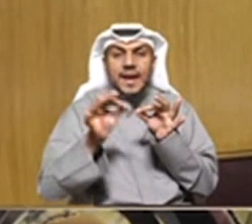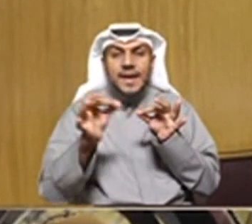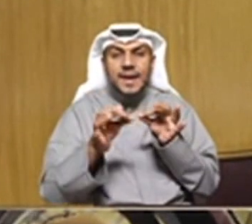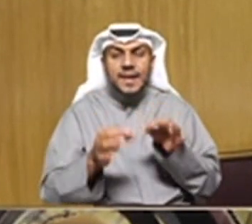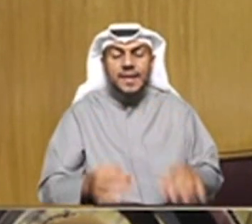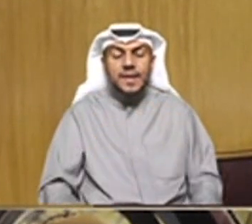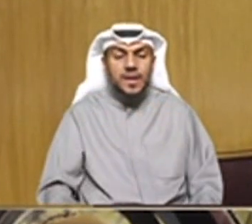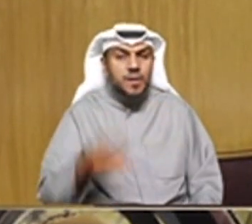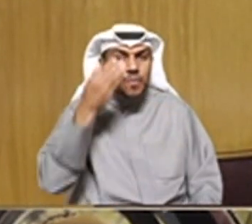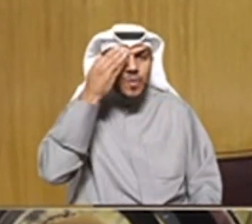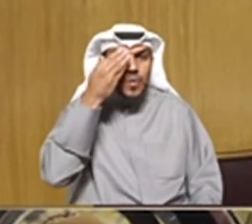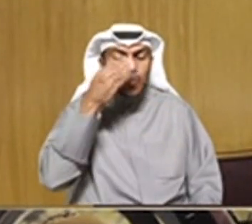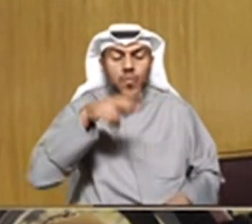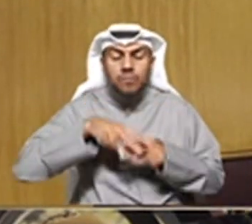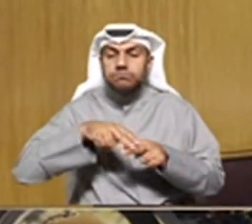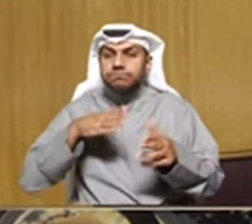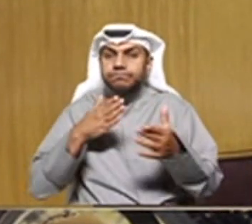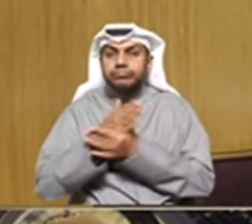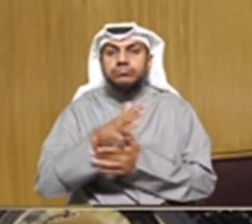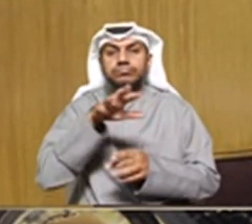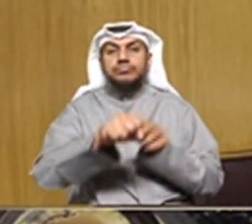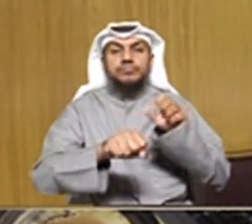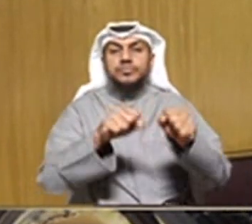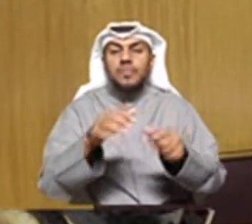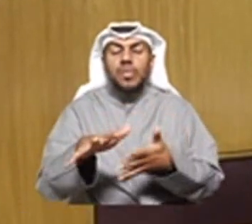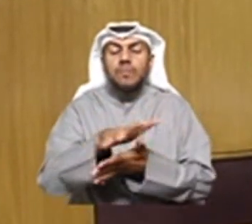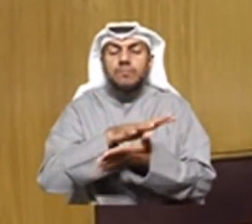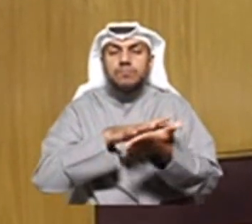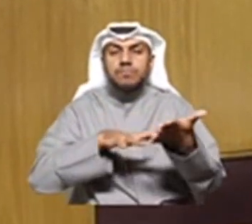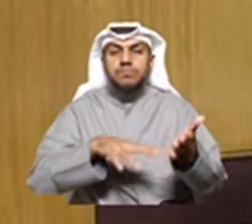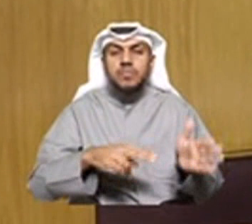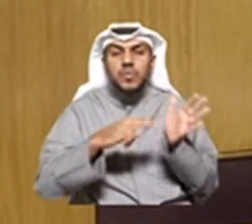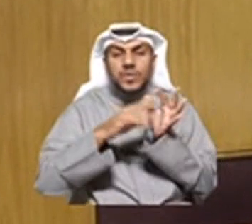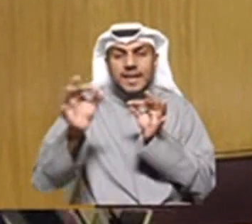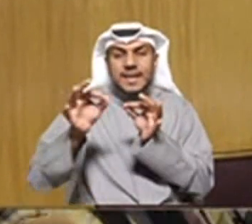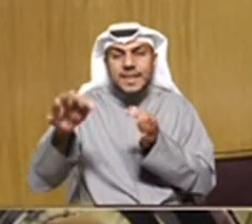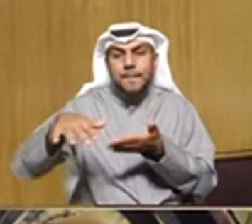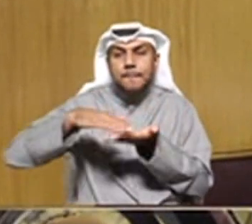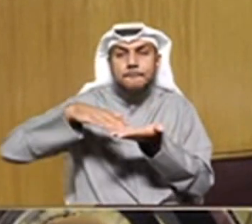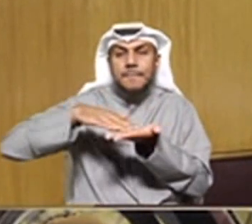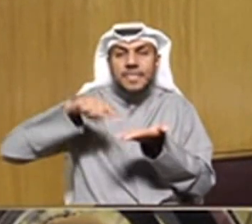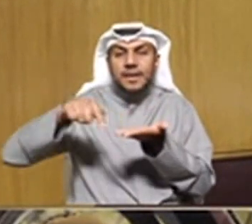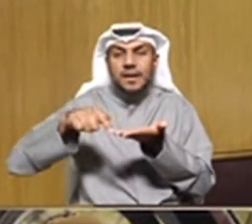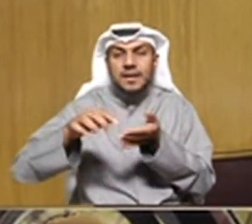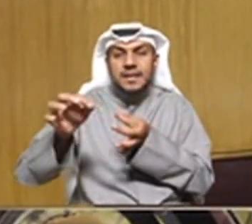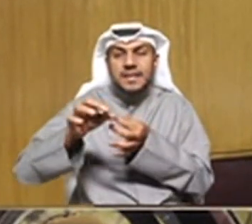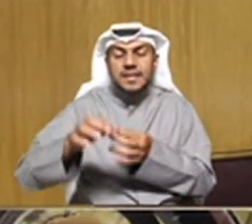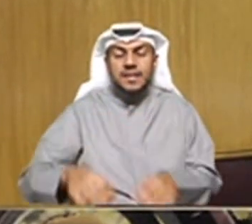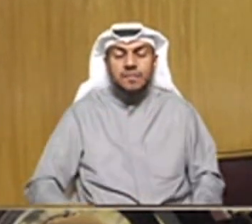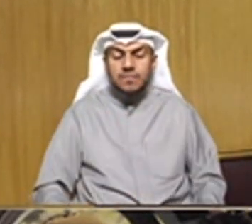الممارسات التي تقوم بها سلطة الاحتلال وسياستها المدانة لتغيير الوضع